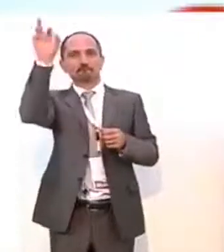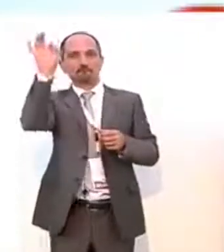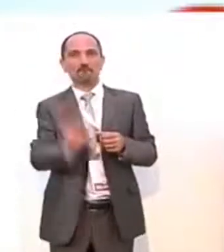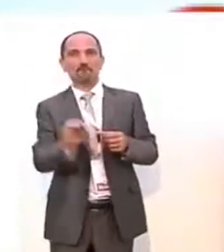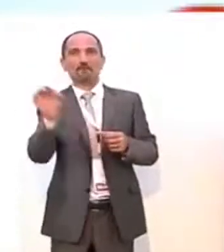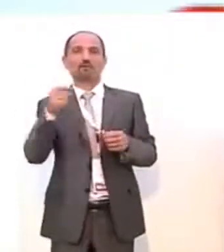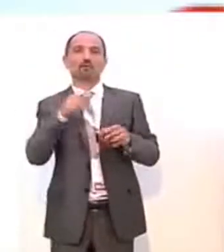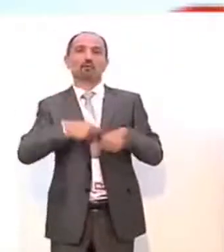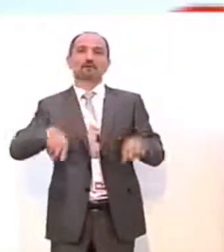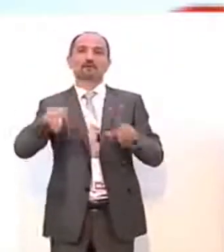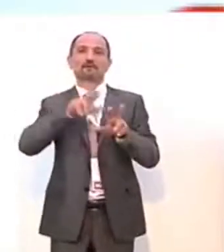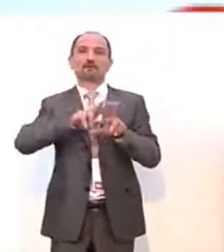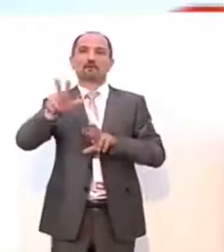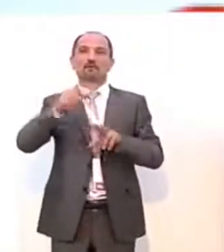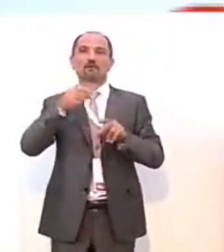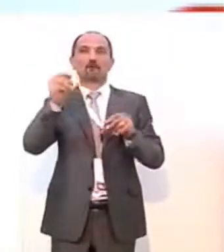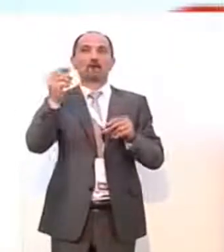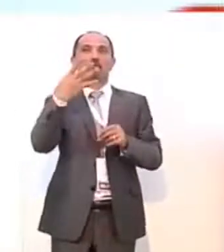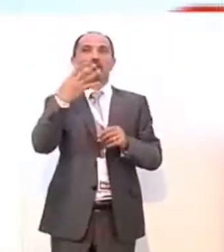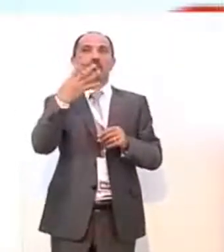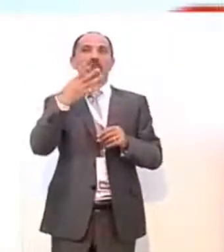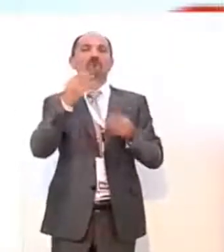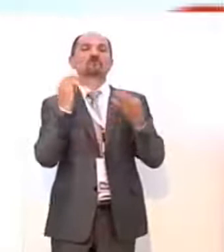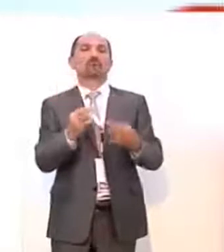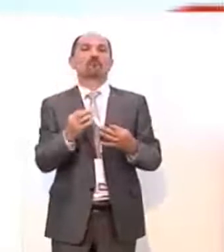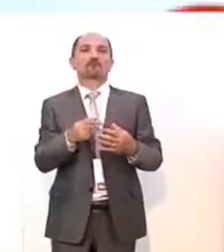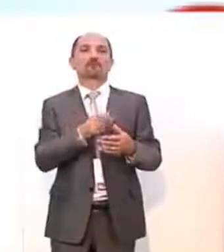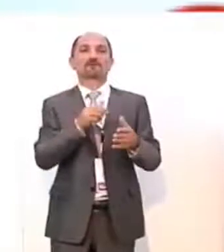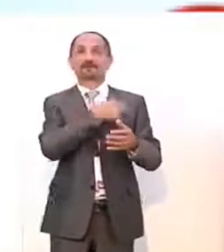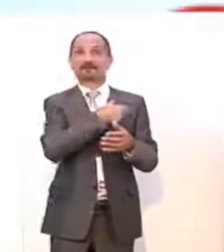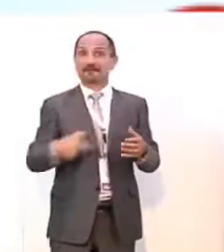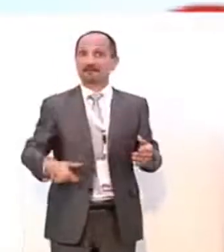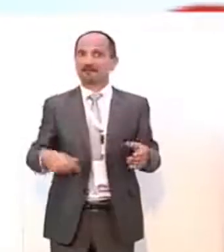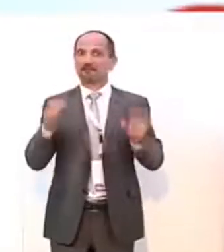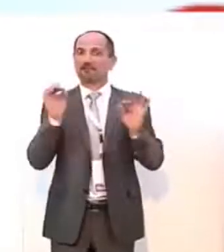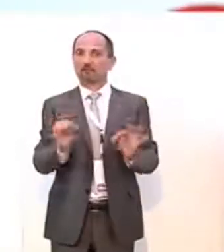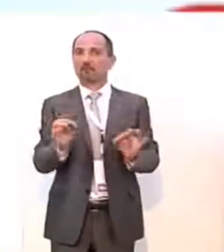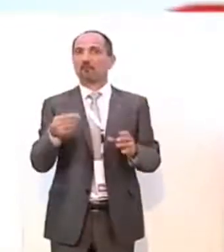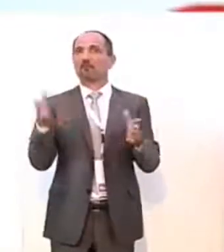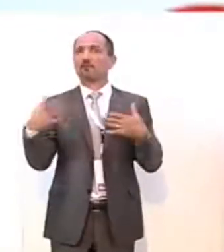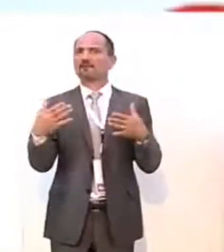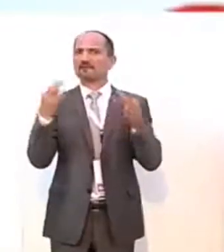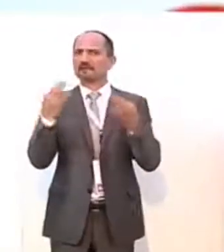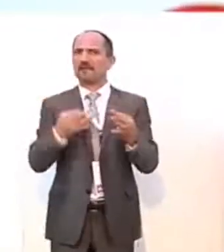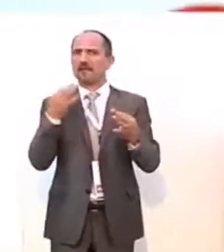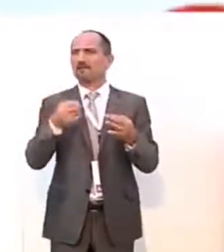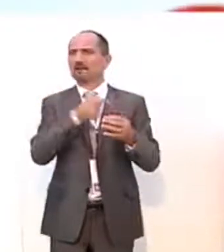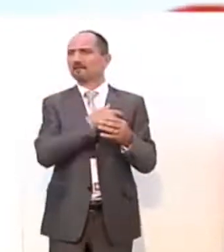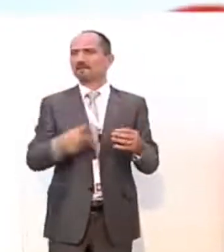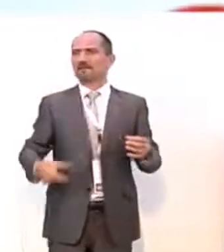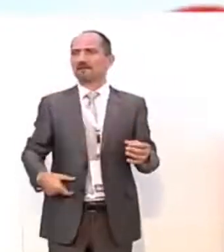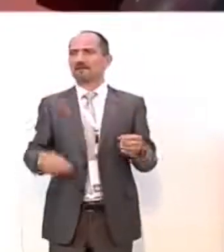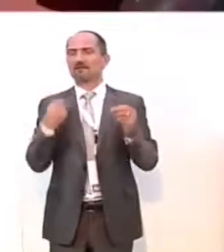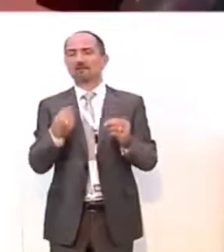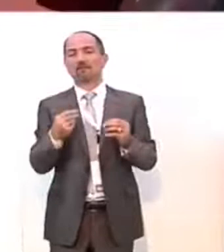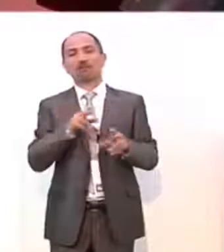nei consigli comunali, ma sono il 14% a fare i sindaci. E quasi sempre sono sindaci di